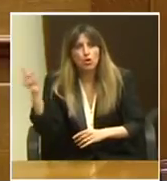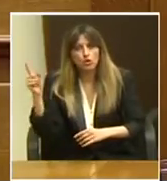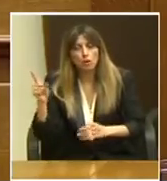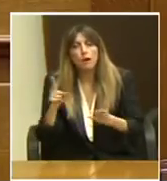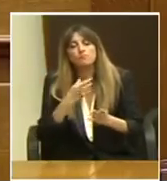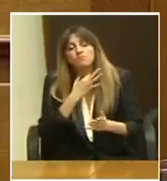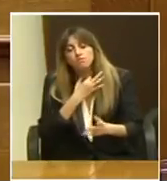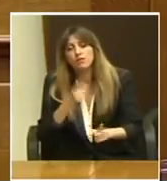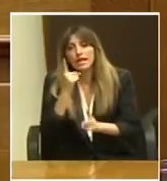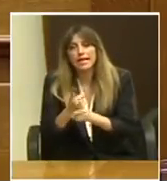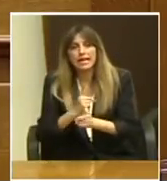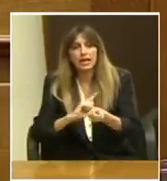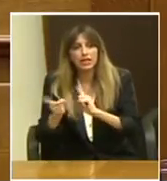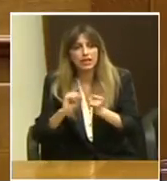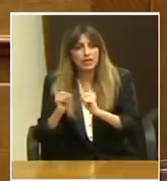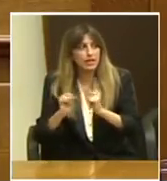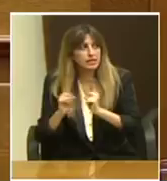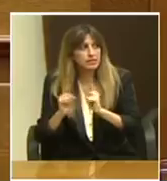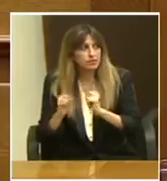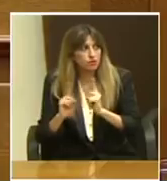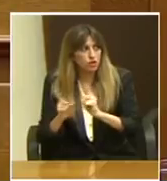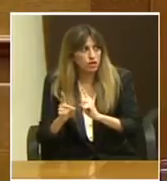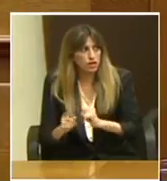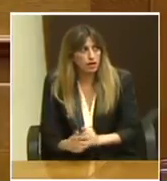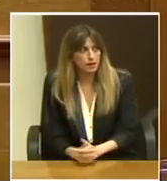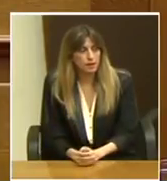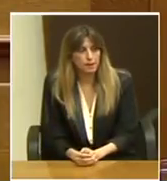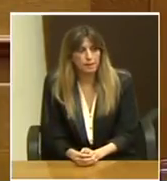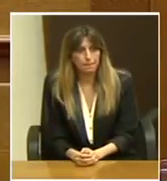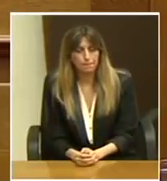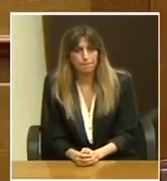συμφωνία για τον τρόπο με τον οποίο θα γίνει αυτή η χρήση.